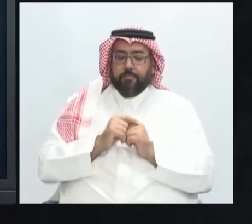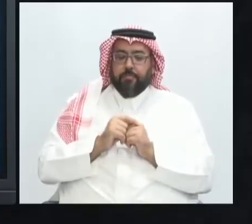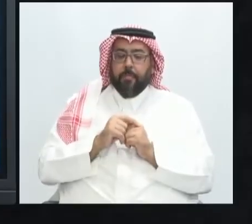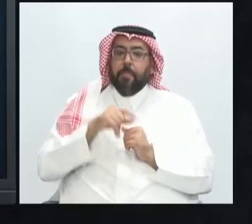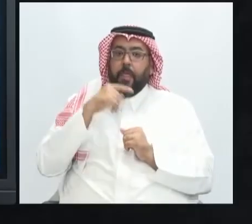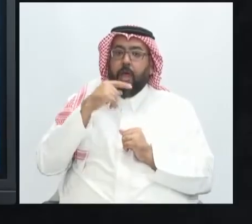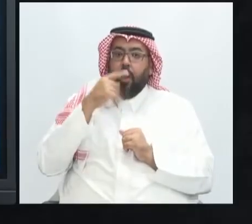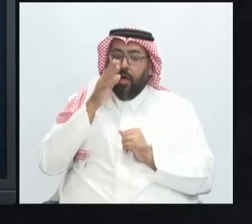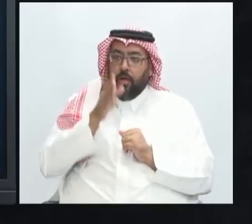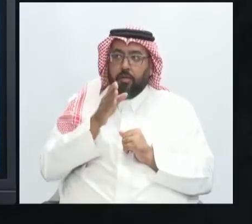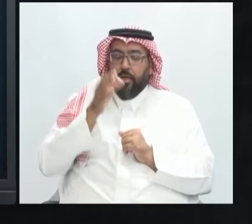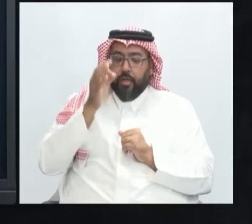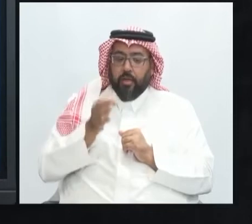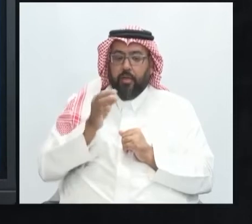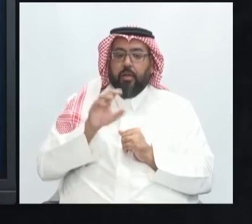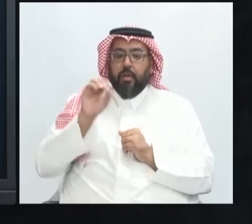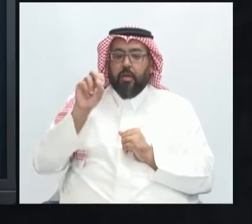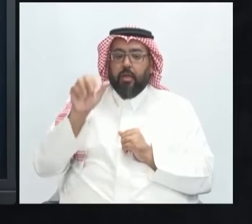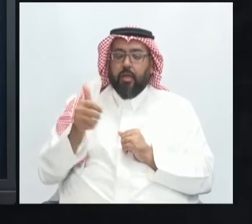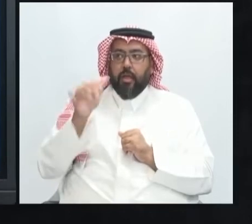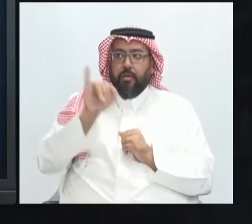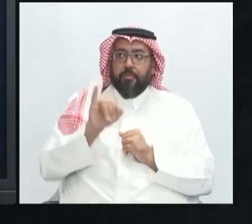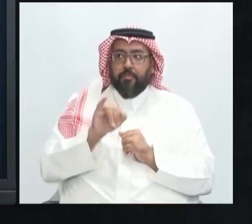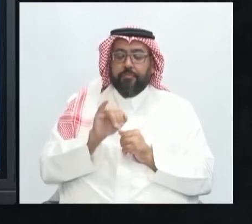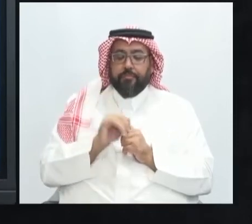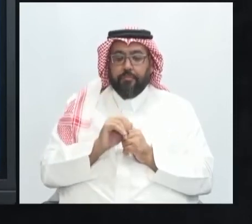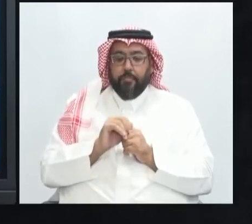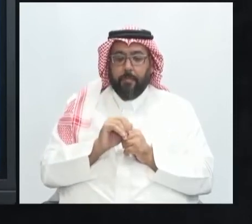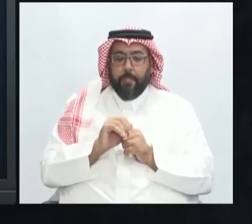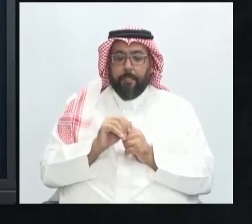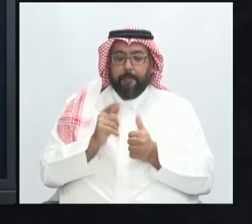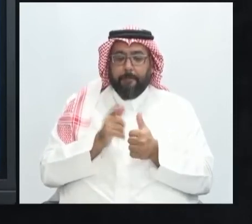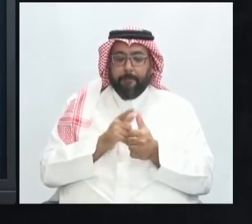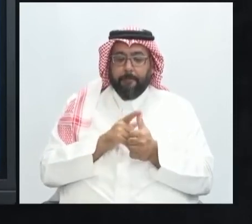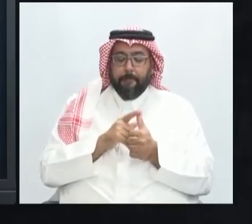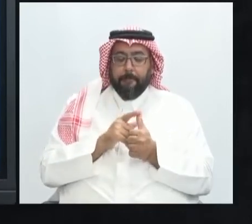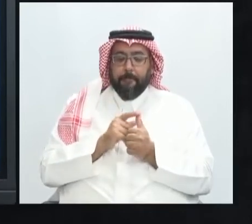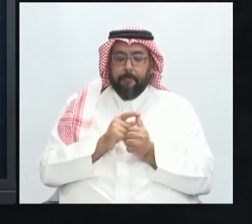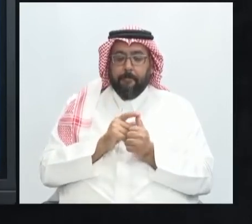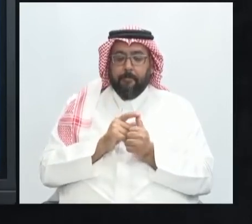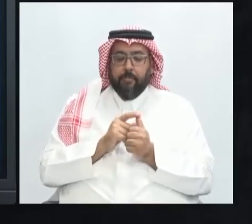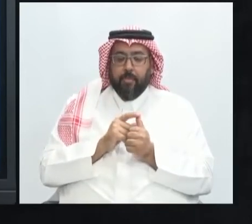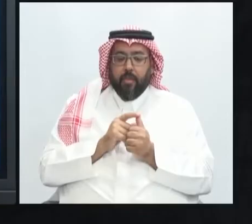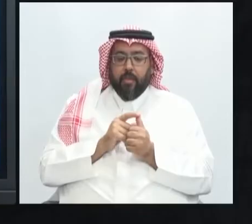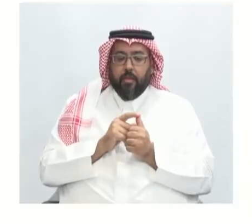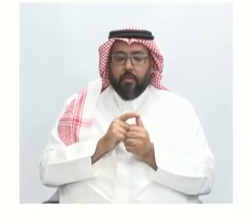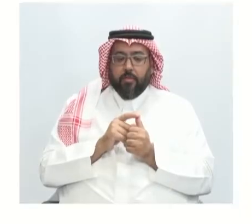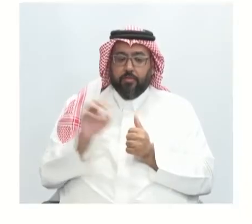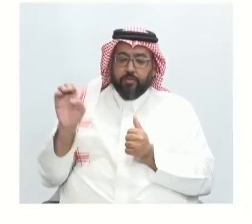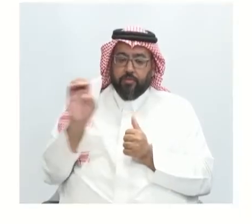ونقوم بها حق القيام وهذا يا ابنائي النوع الاول متعلق باي جمله